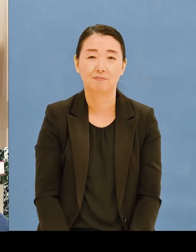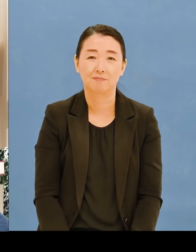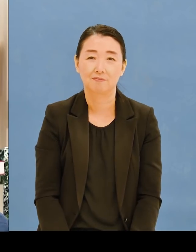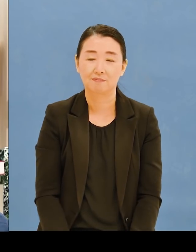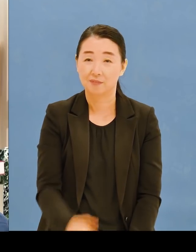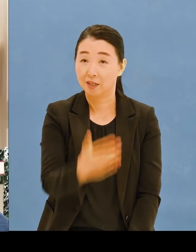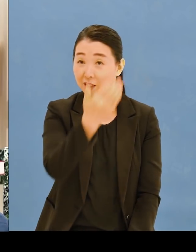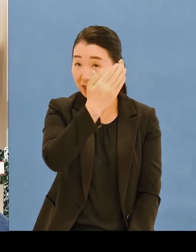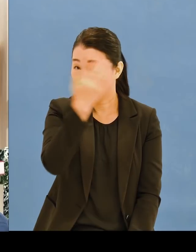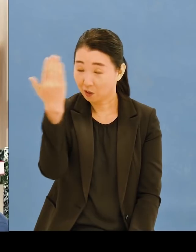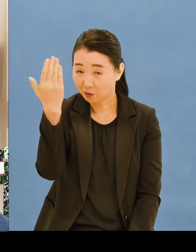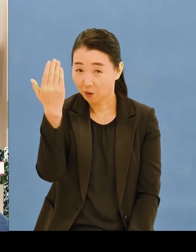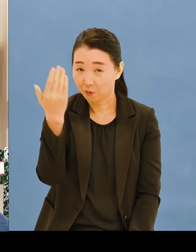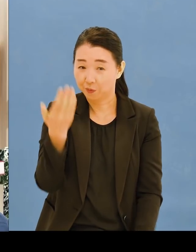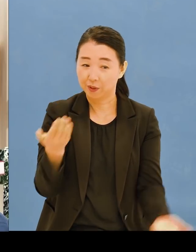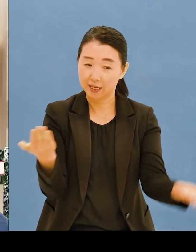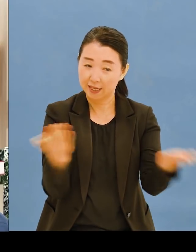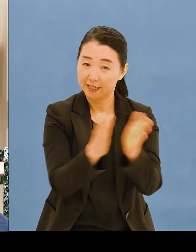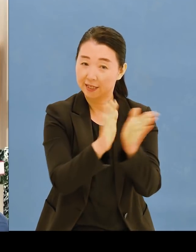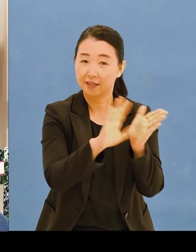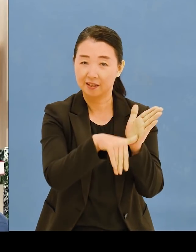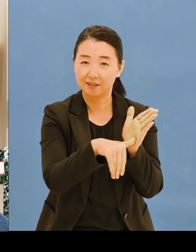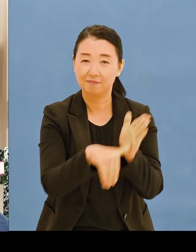청년 사역을 네. 하면서부터